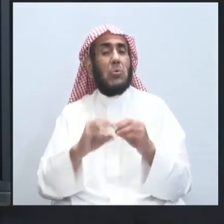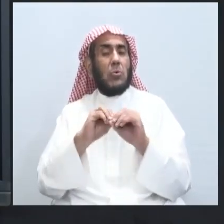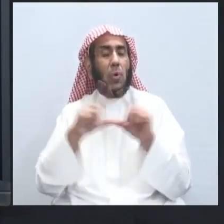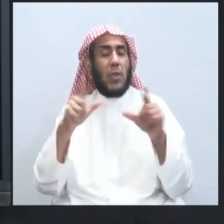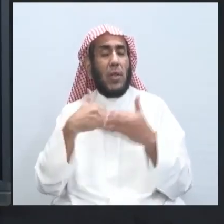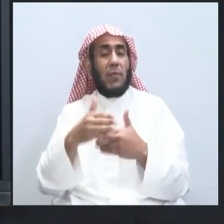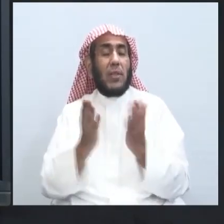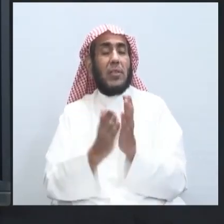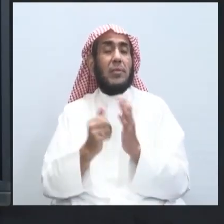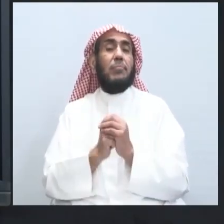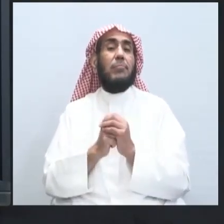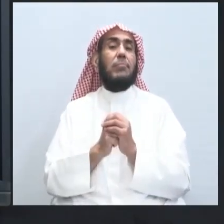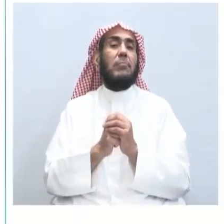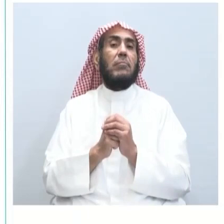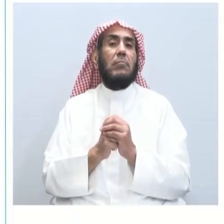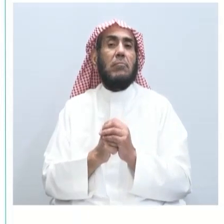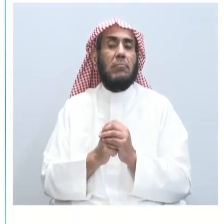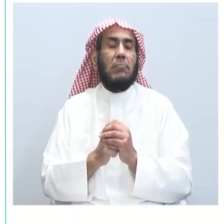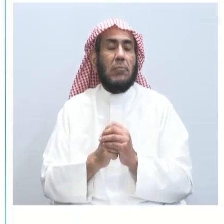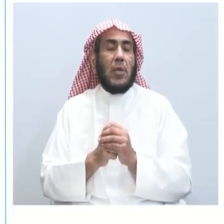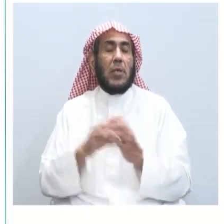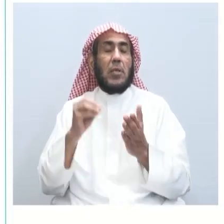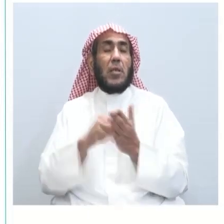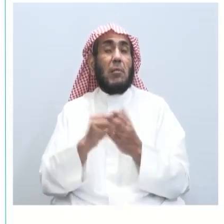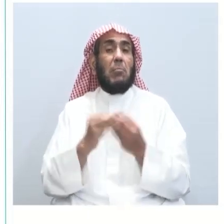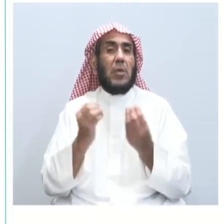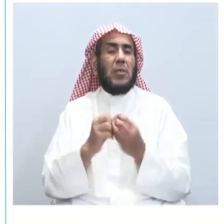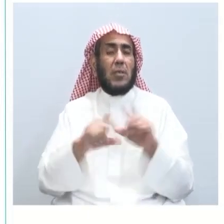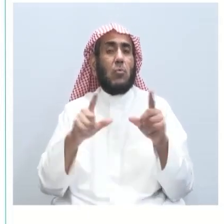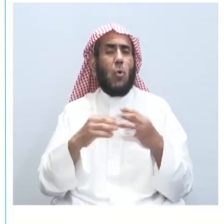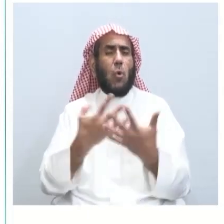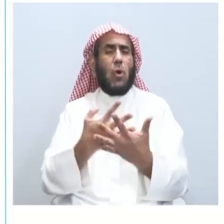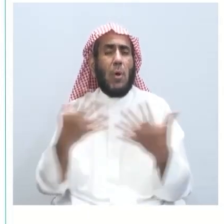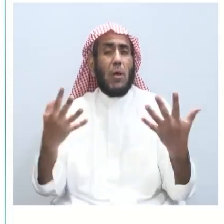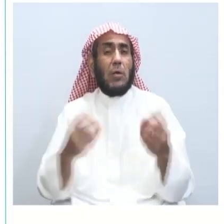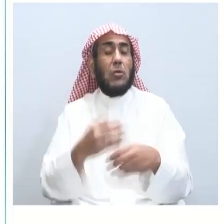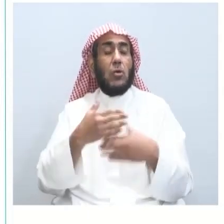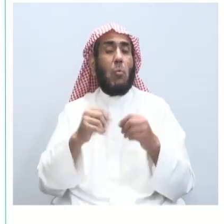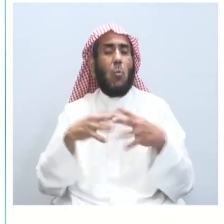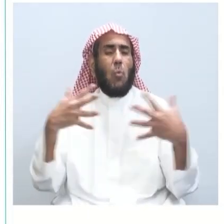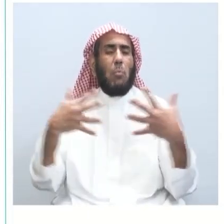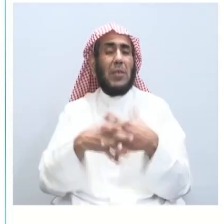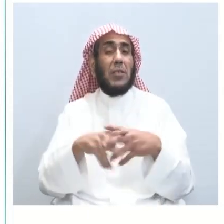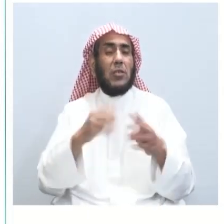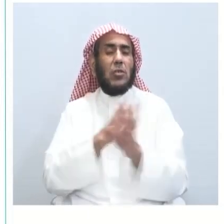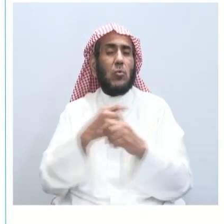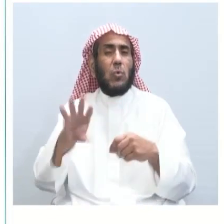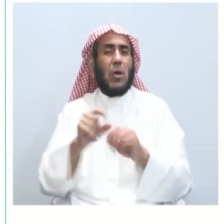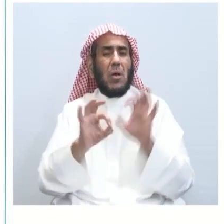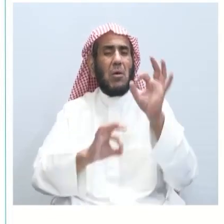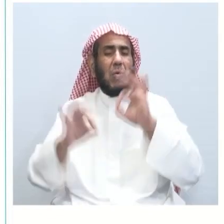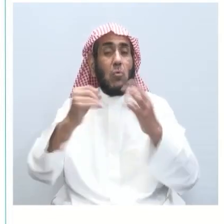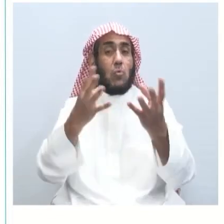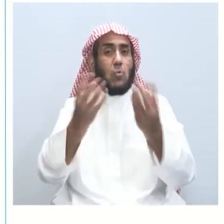في هذا الدرس اتضمن التسويق الجماهيري انشاء مزيج تسويقي مصمم لجذب